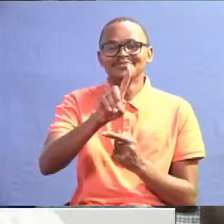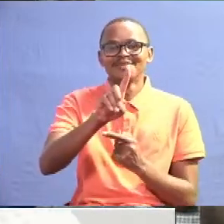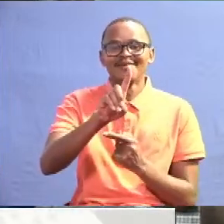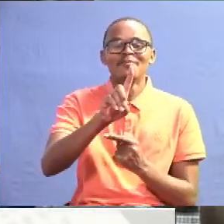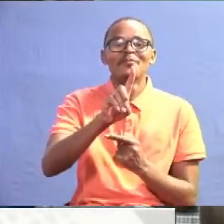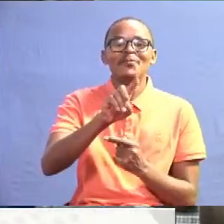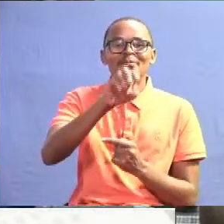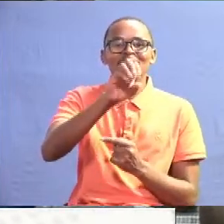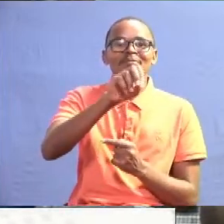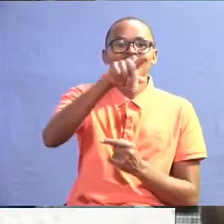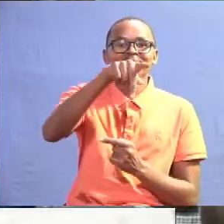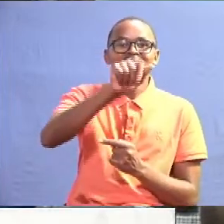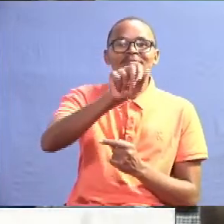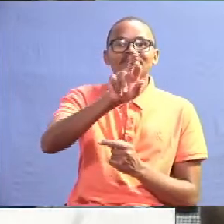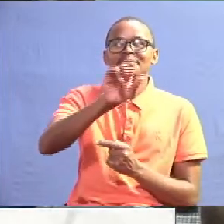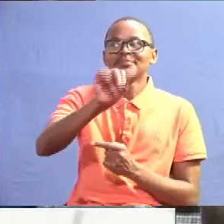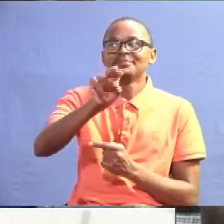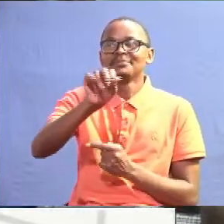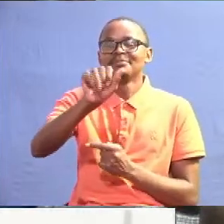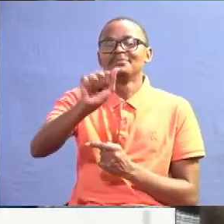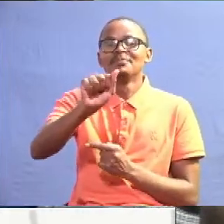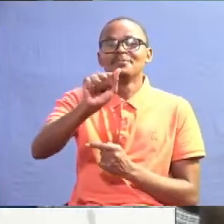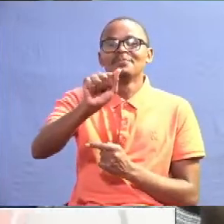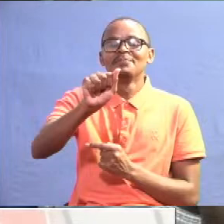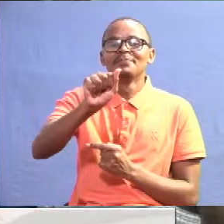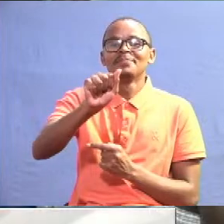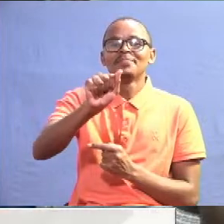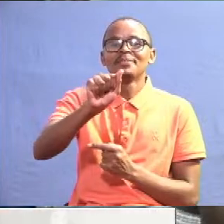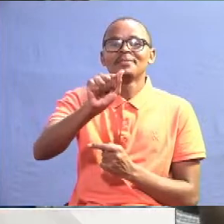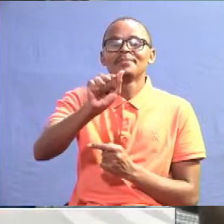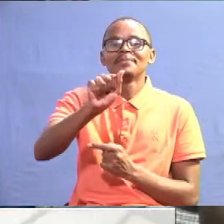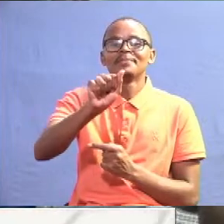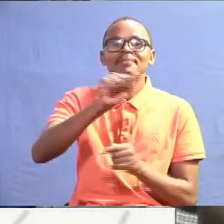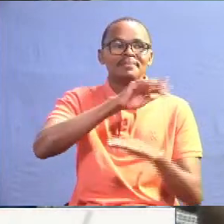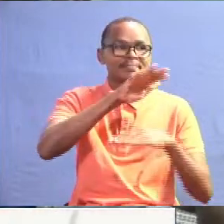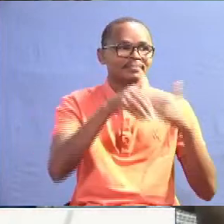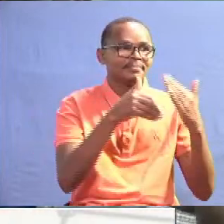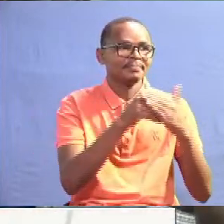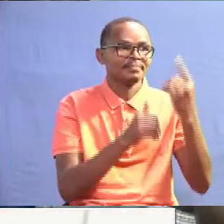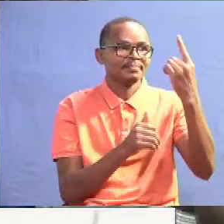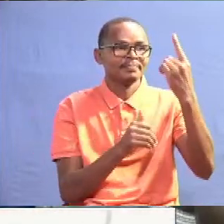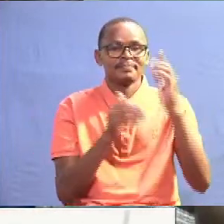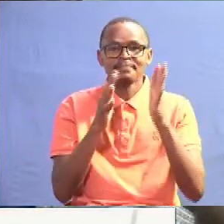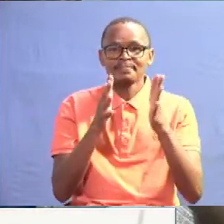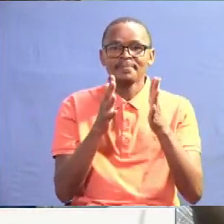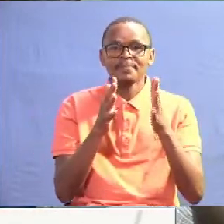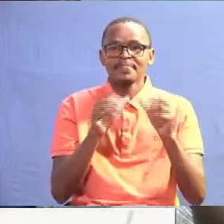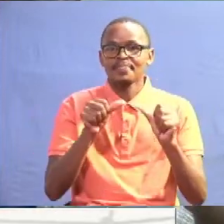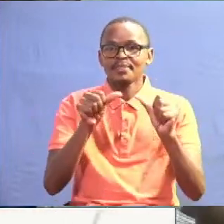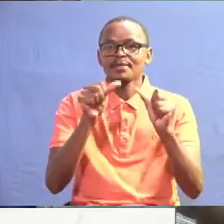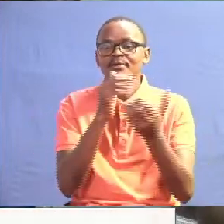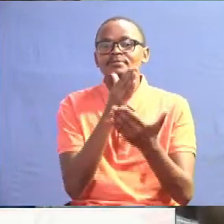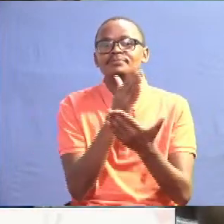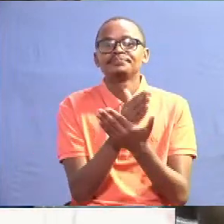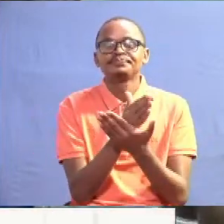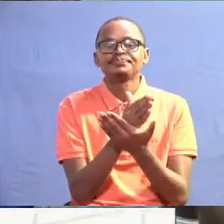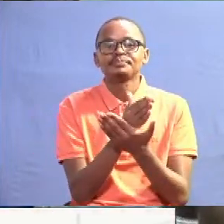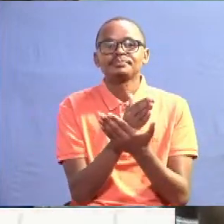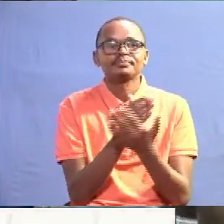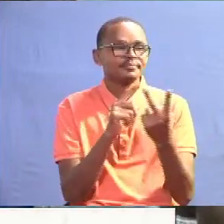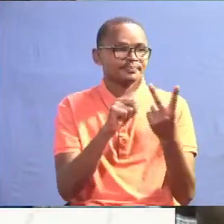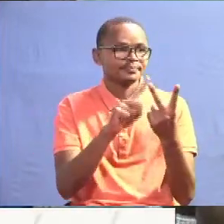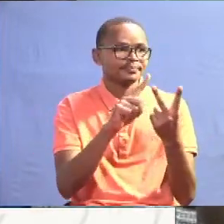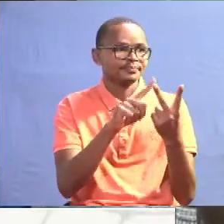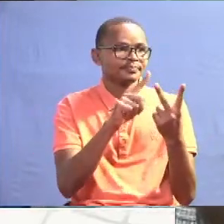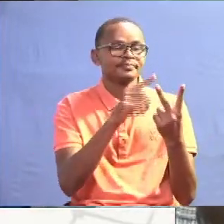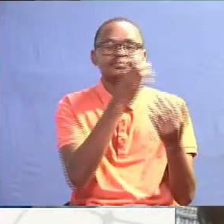na Oparanya na Barasa na Kalwale. Sisi ni kitu kimoja. Tuendelee namna hiyo. Ya pili na